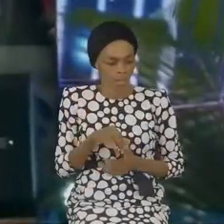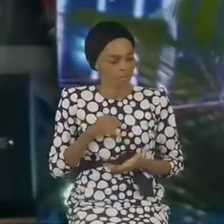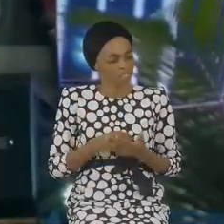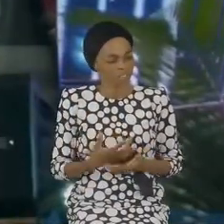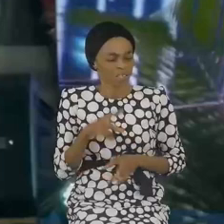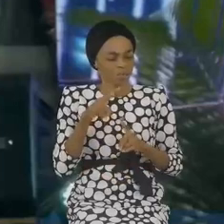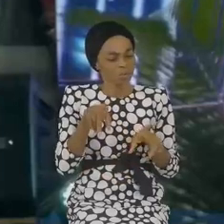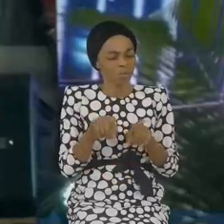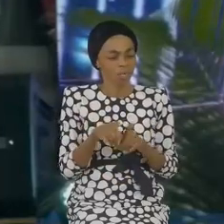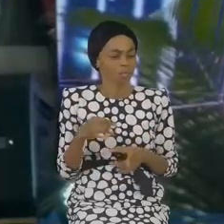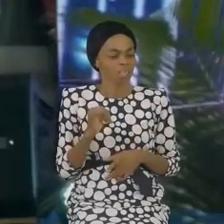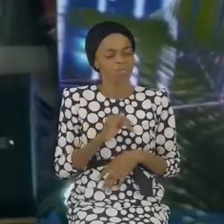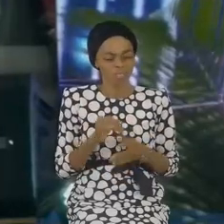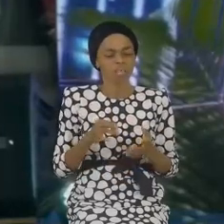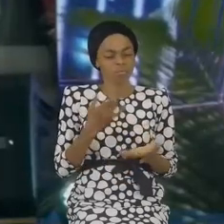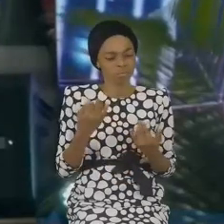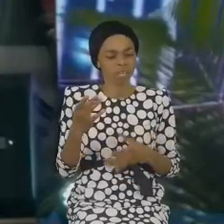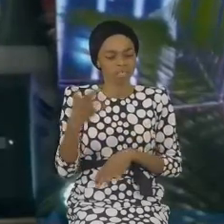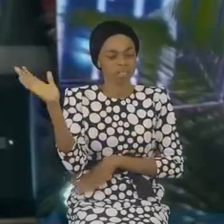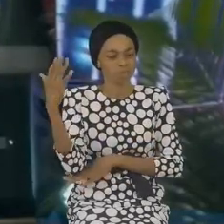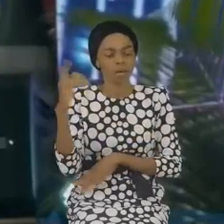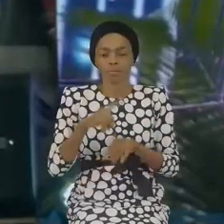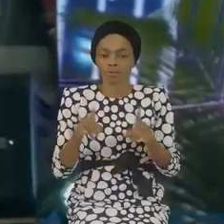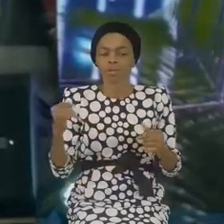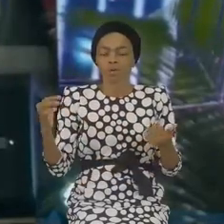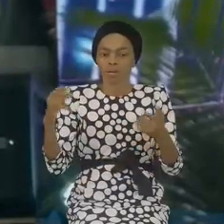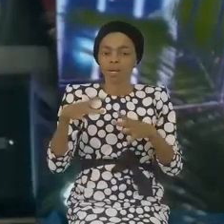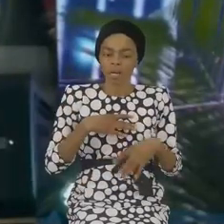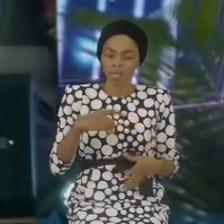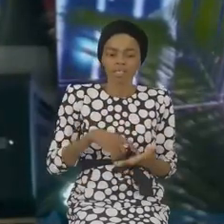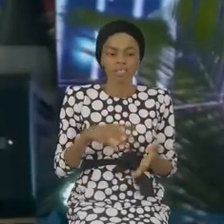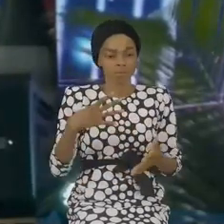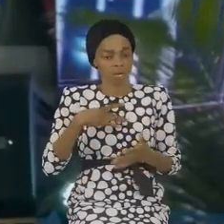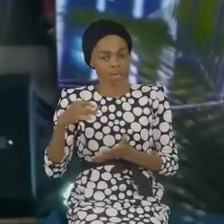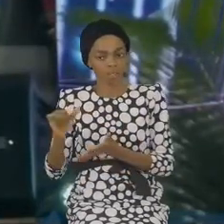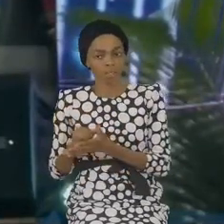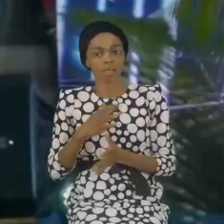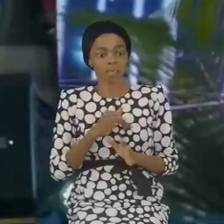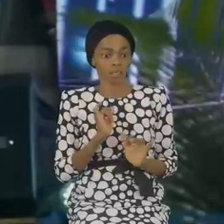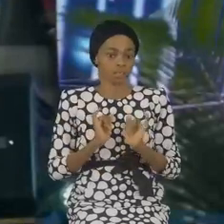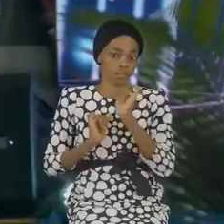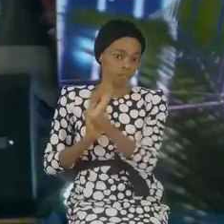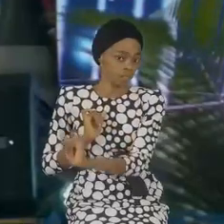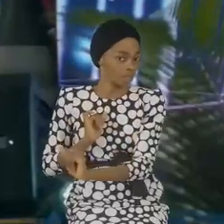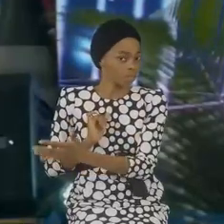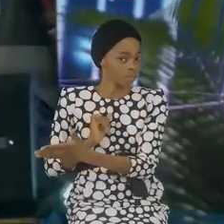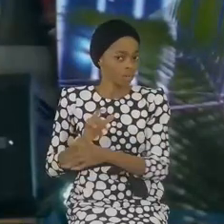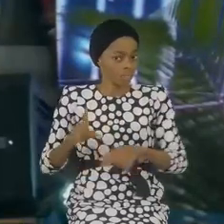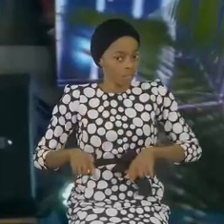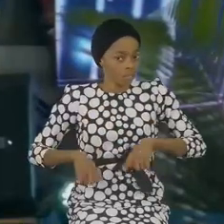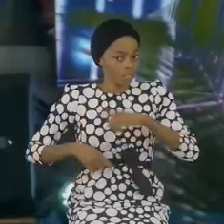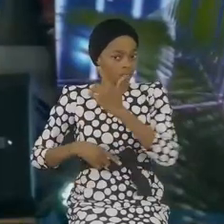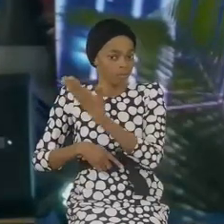même si c'est le désert, ah, nous aimons ceci, nous aimons cela, alors, et s'ils habitaient là-bas, et s'ils restaient là-bas,